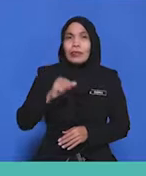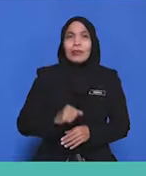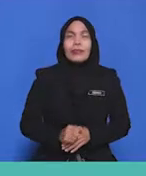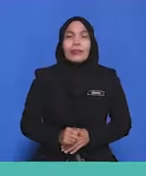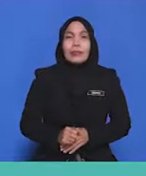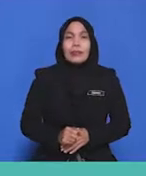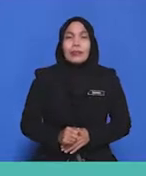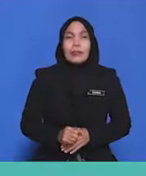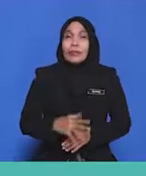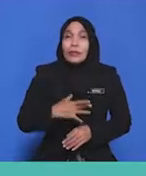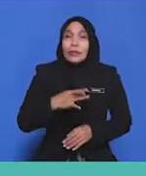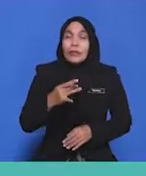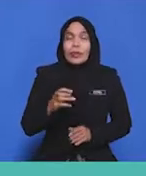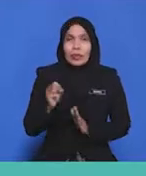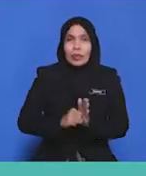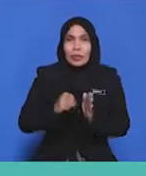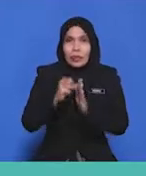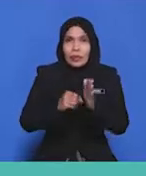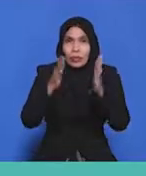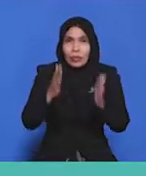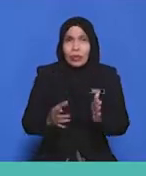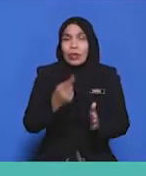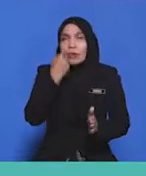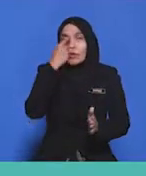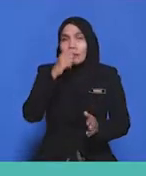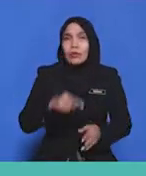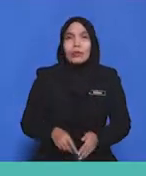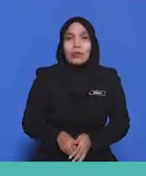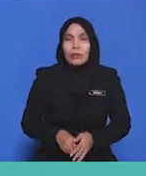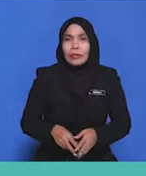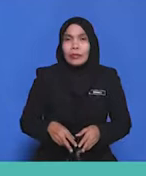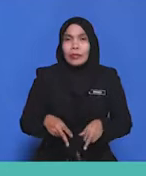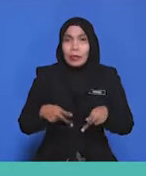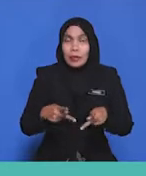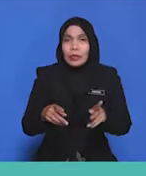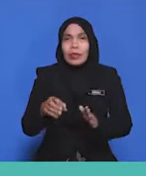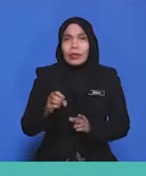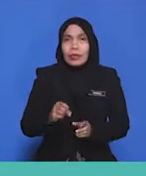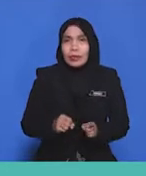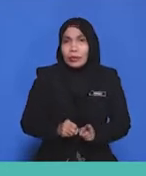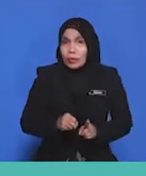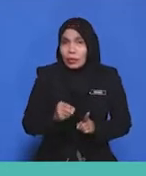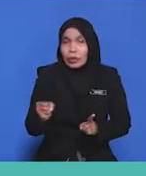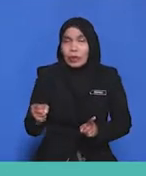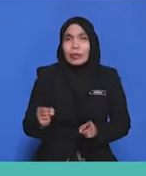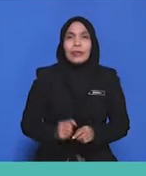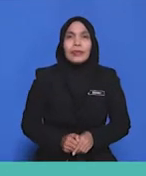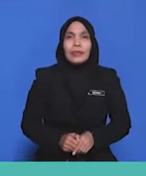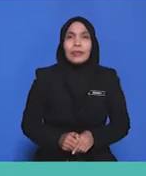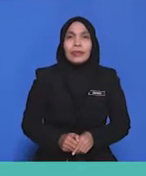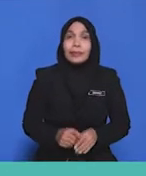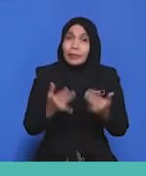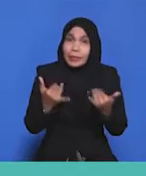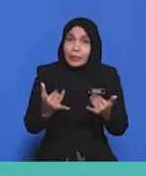sukan. Sebagai contoh, kita boleh lihat situasi sekarang. Akibat pandemik